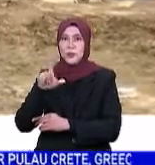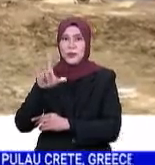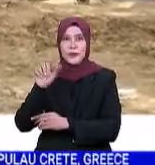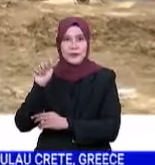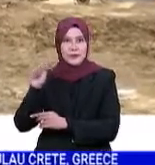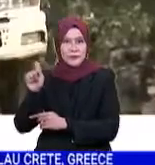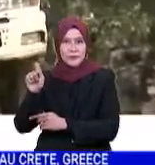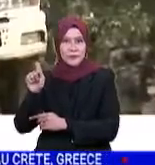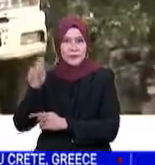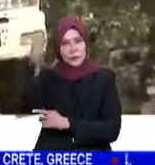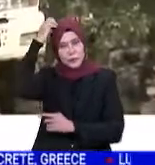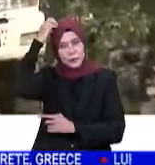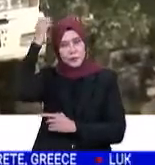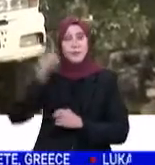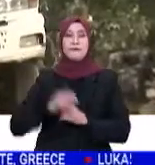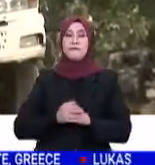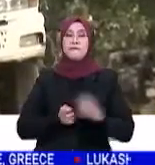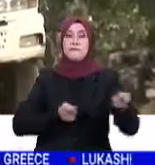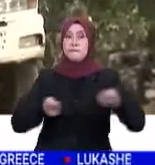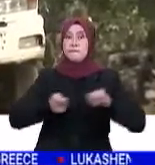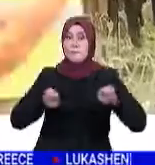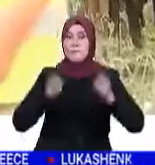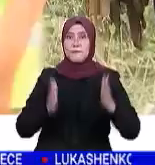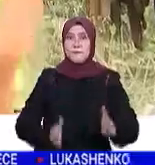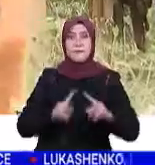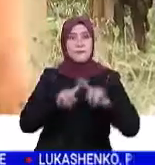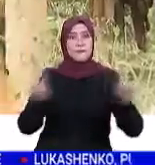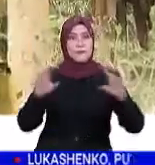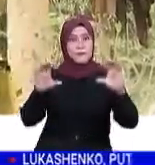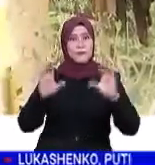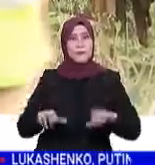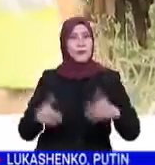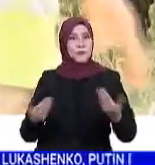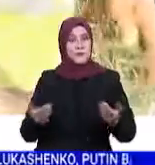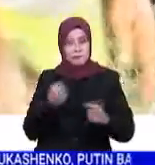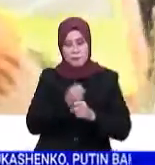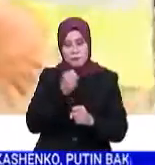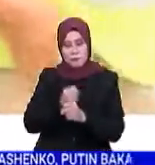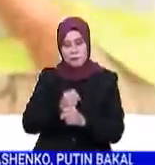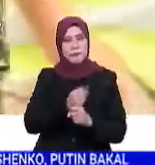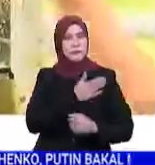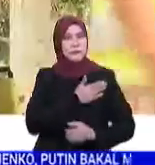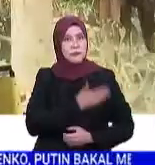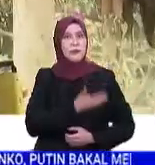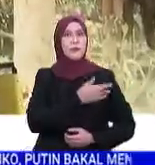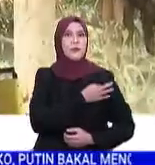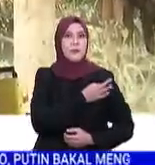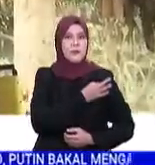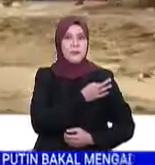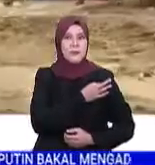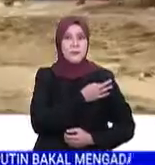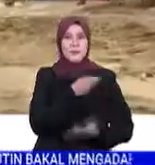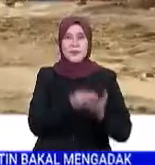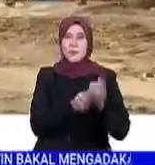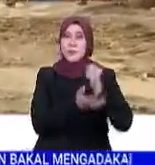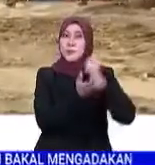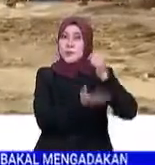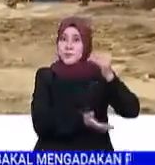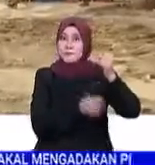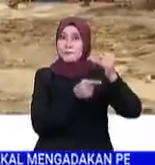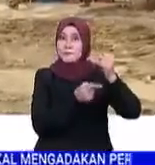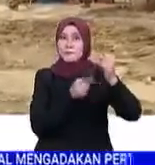program Bahis dikoordinasikan dengan pendekatan berbeza iaitu menumpukan kepada kerja-kerja kesukarelawanan dengan peruntukan